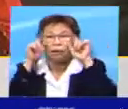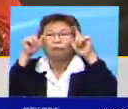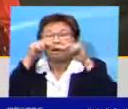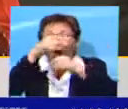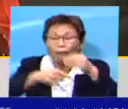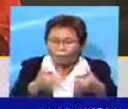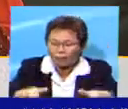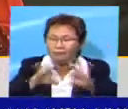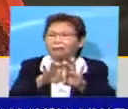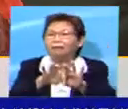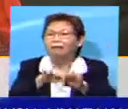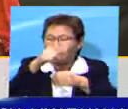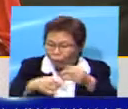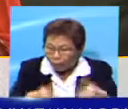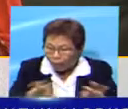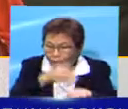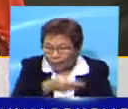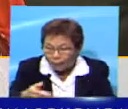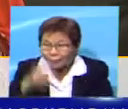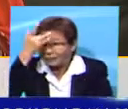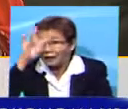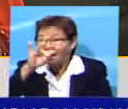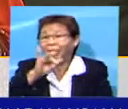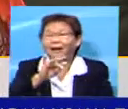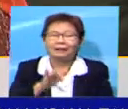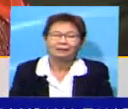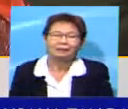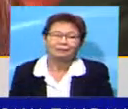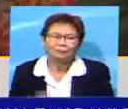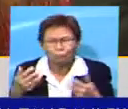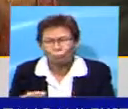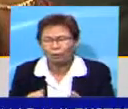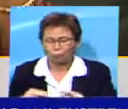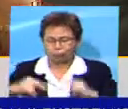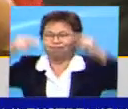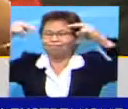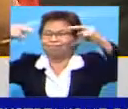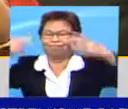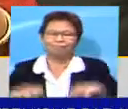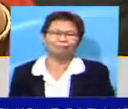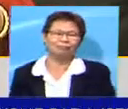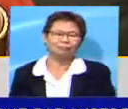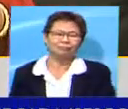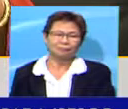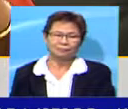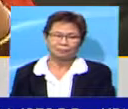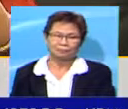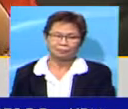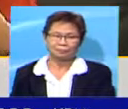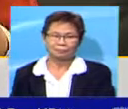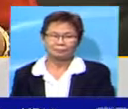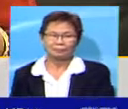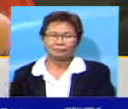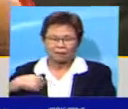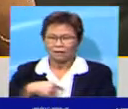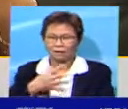mengenai pentingnya harta intelek ni dah meningkat. Dan kita juga dapat